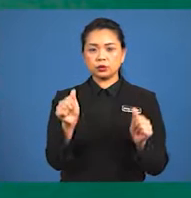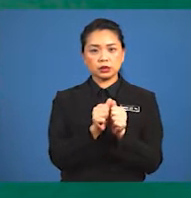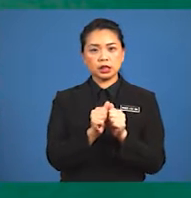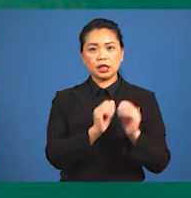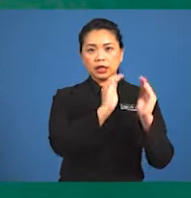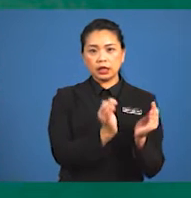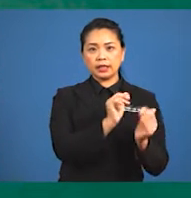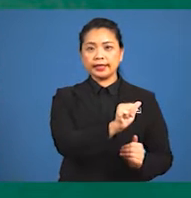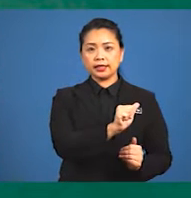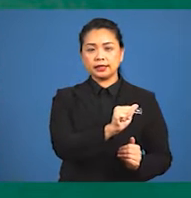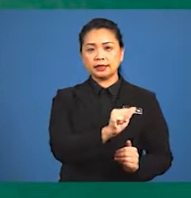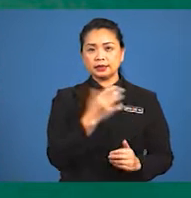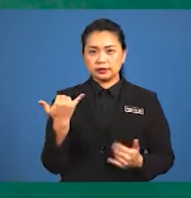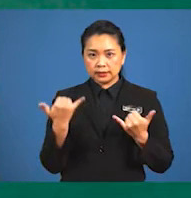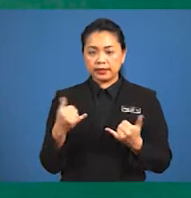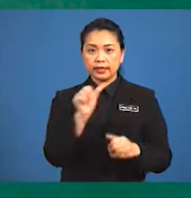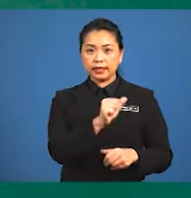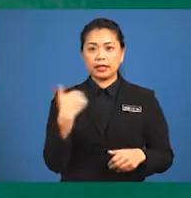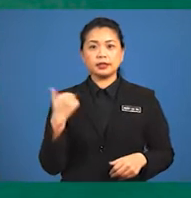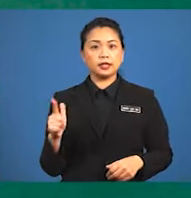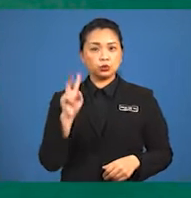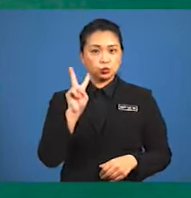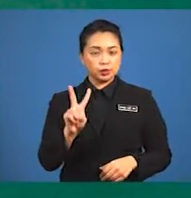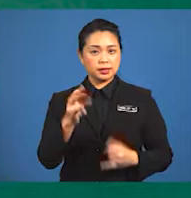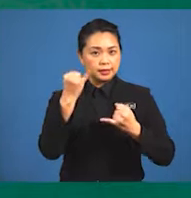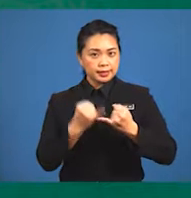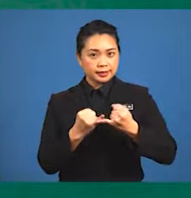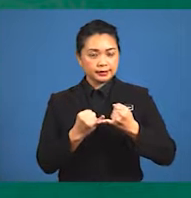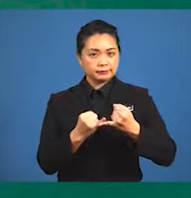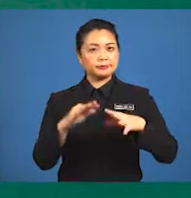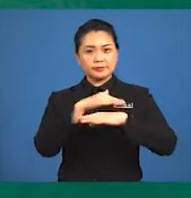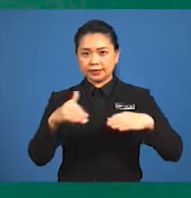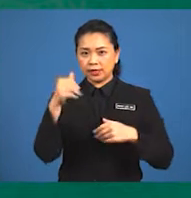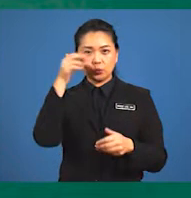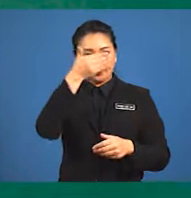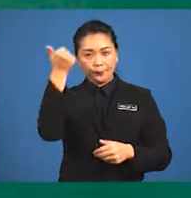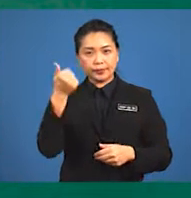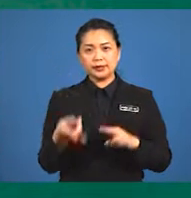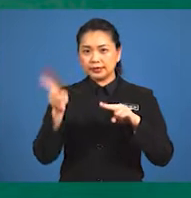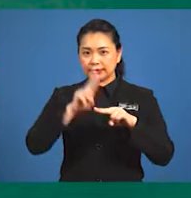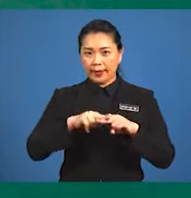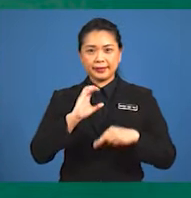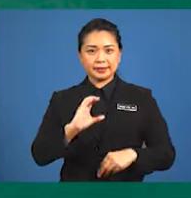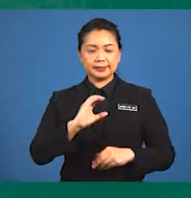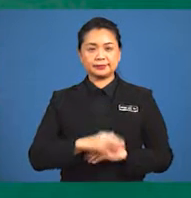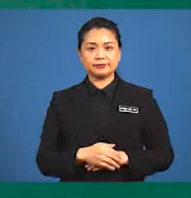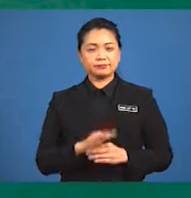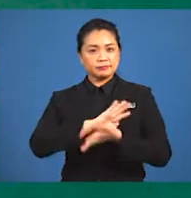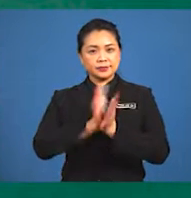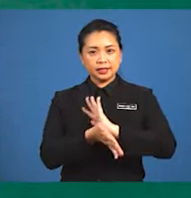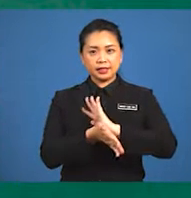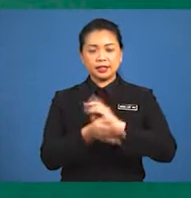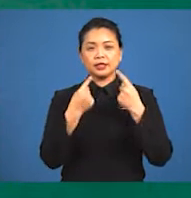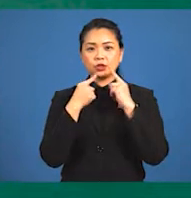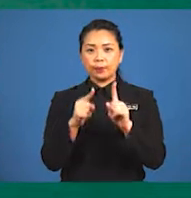kita ialah 2. Akhir sekali, jangan lupa tambah c.